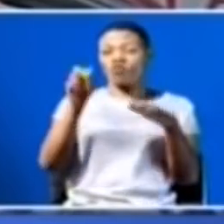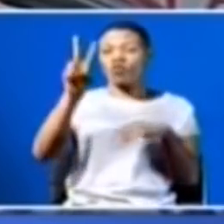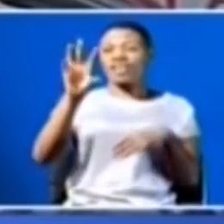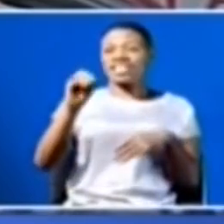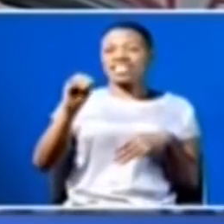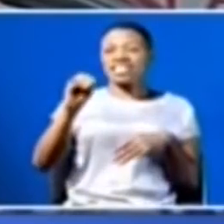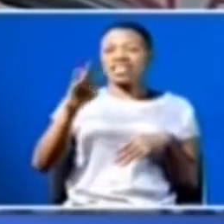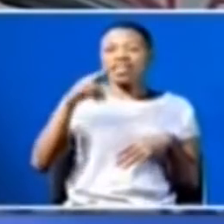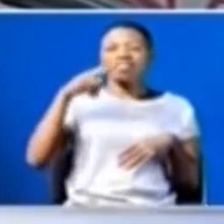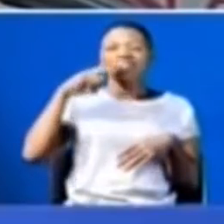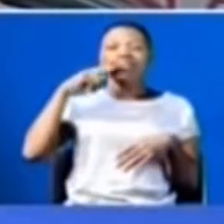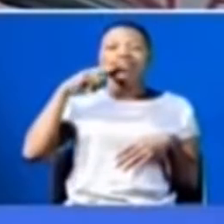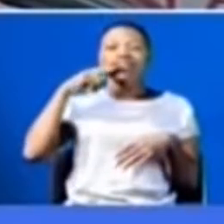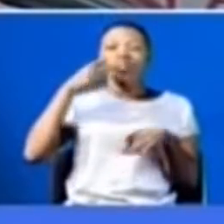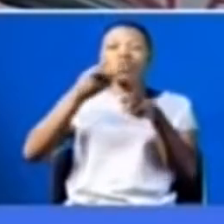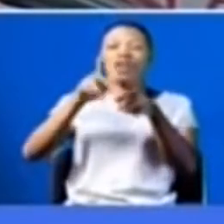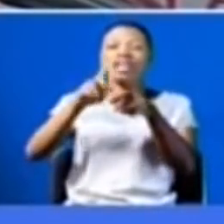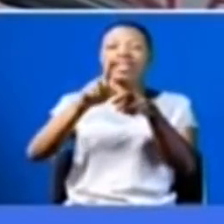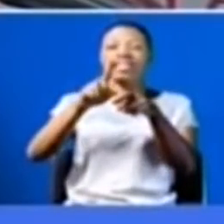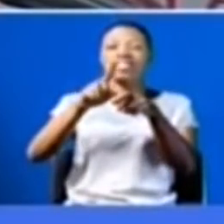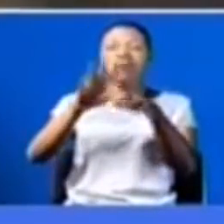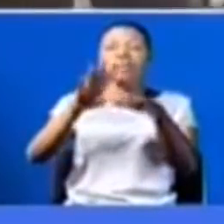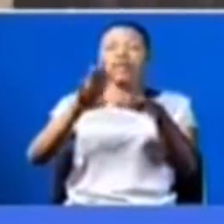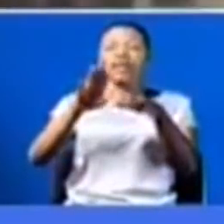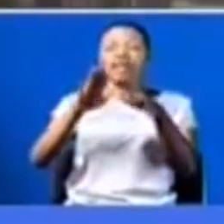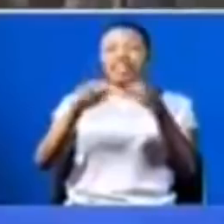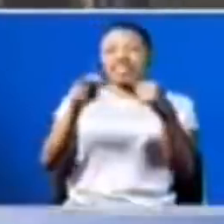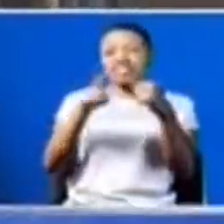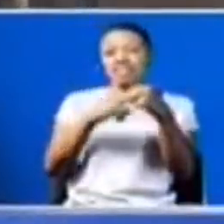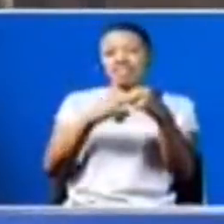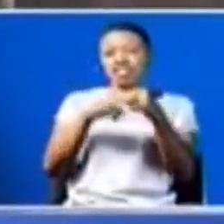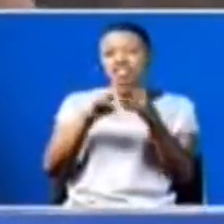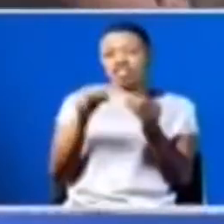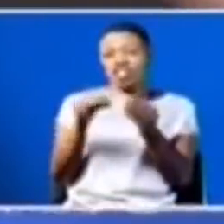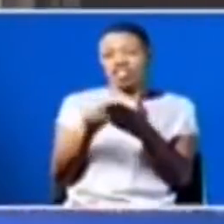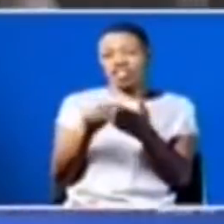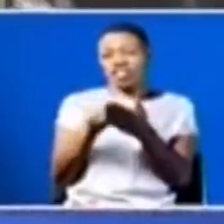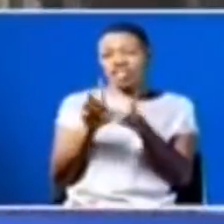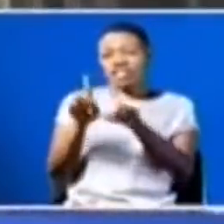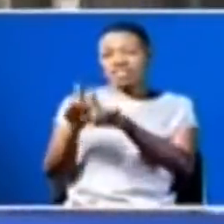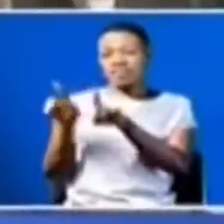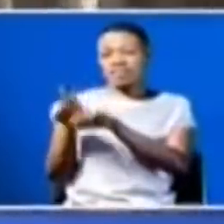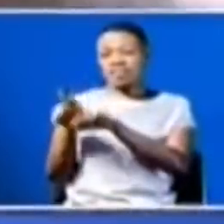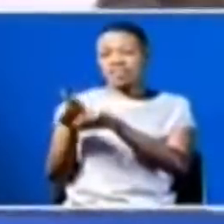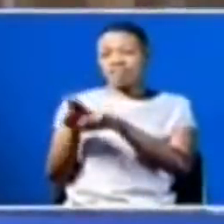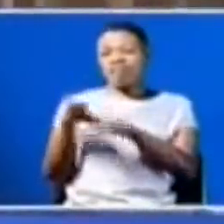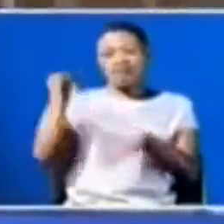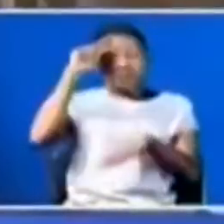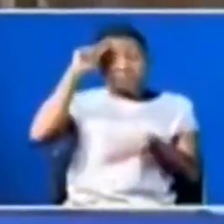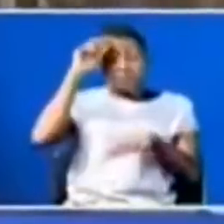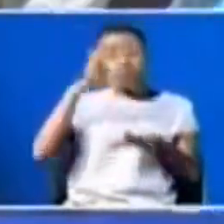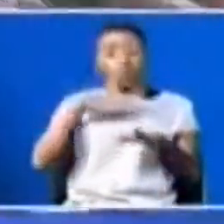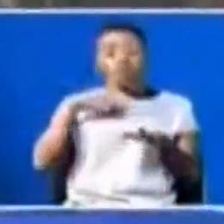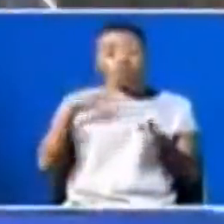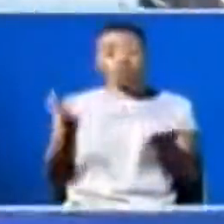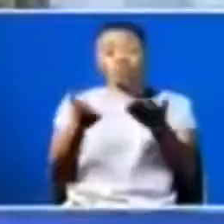will increase by 8 shillings to 61 shillings per packet. Wakati huo, serikali imetangaza mikakati ya kuboresha mazingira kwa